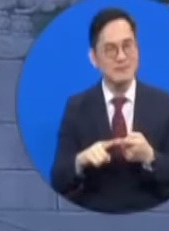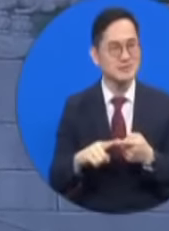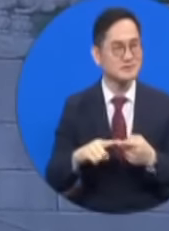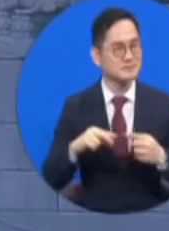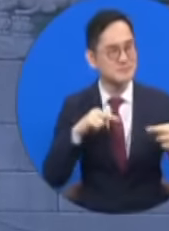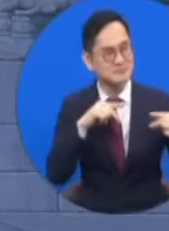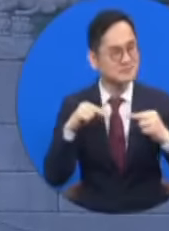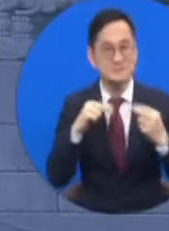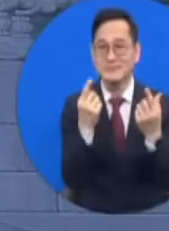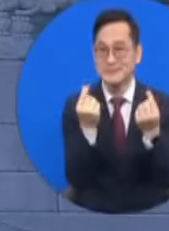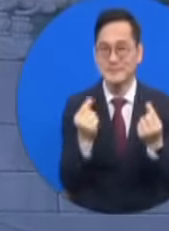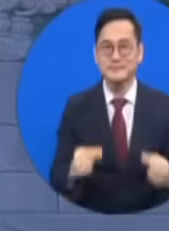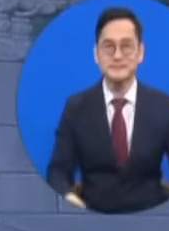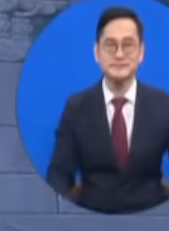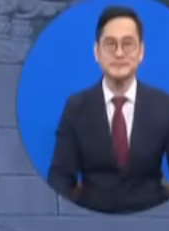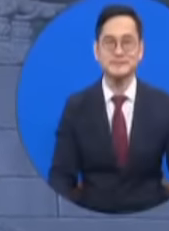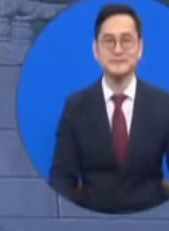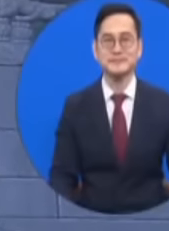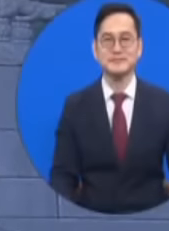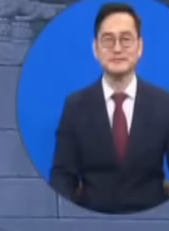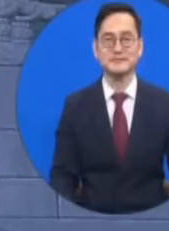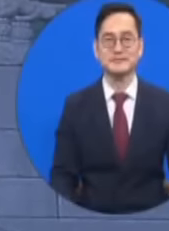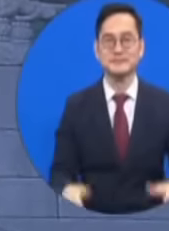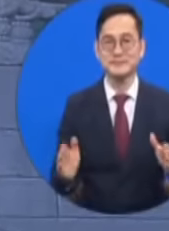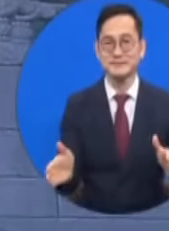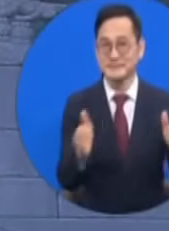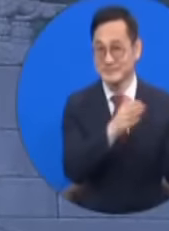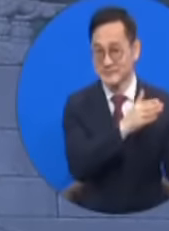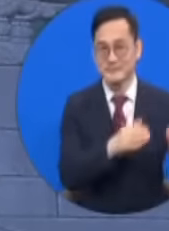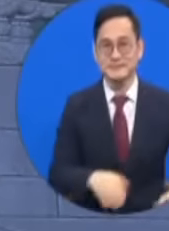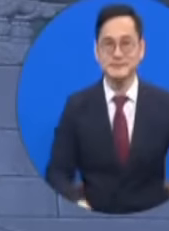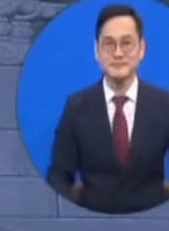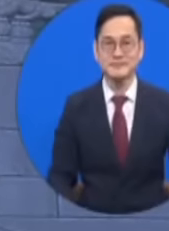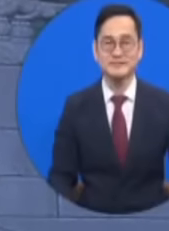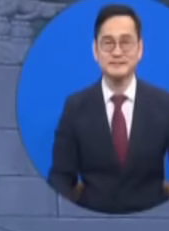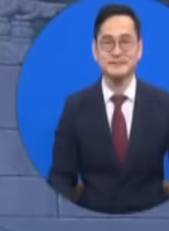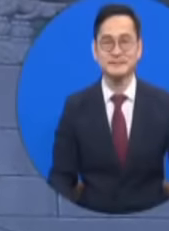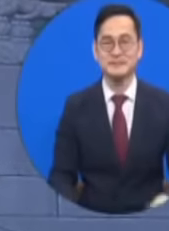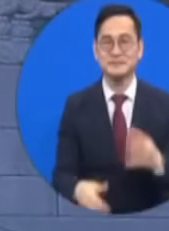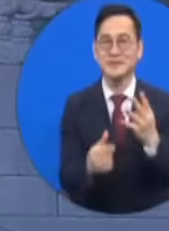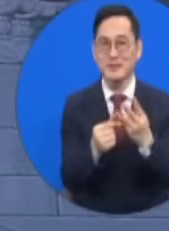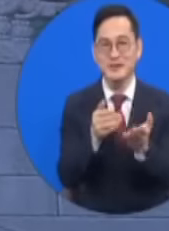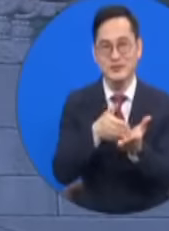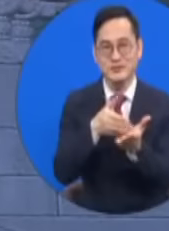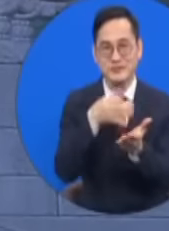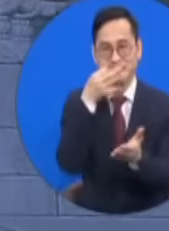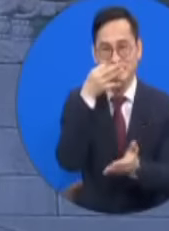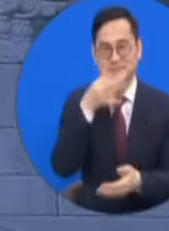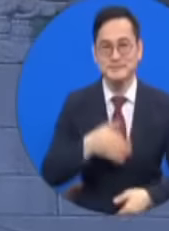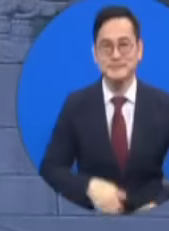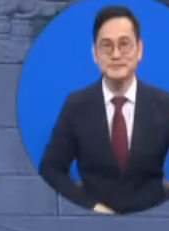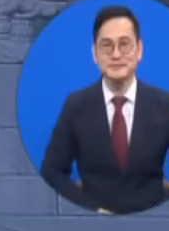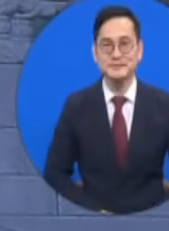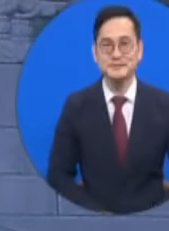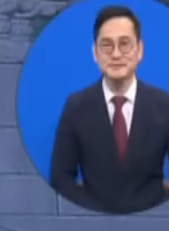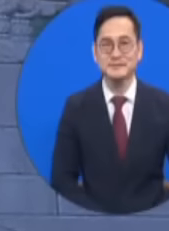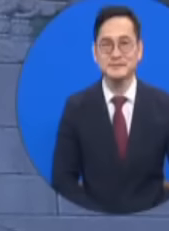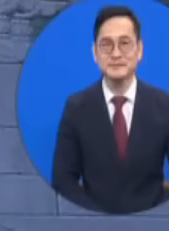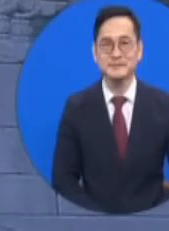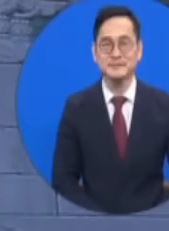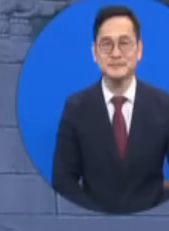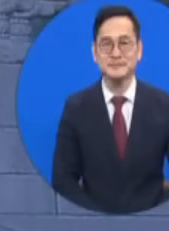있다라는 말씀으로 정리드리겠습니다. 네, 이번엔 저희가 준비한 네 번째 이야기 전해드리겠습니다. 이제 오늘